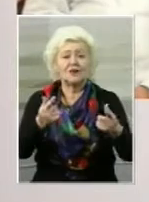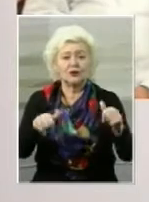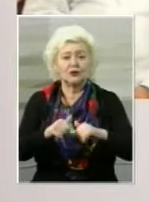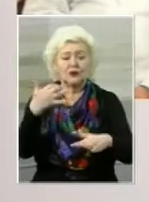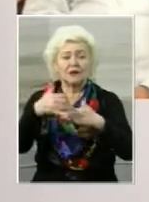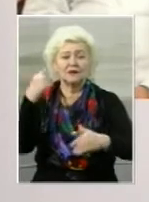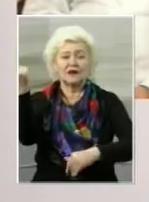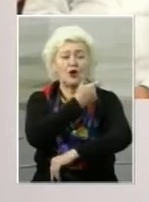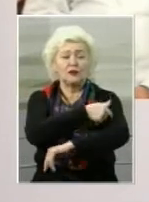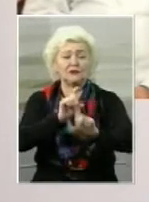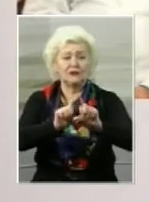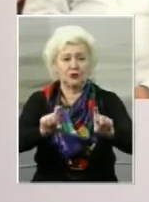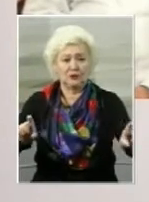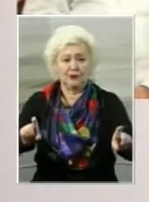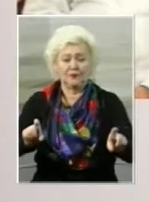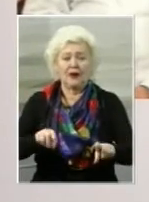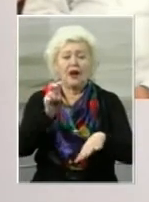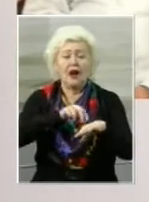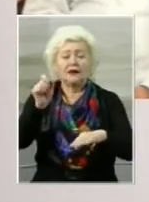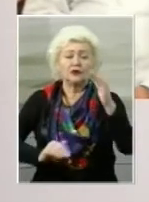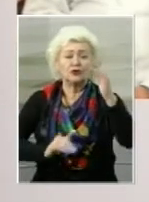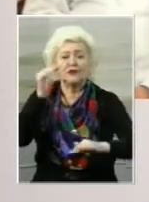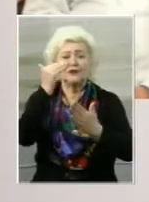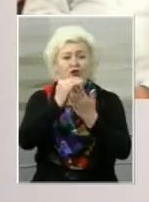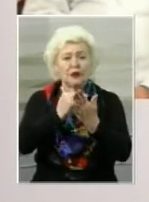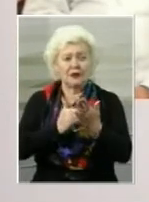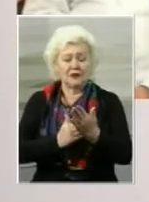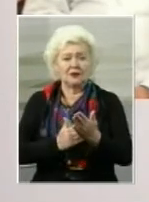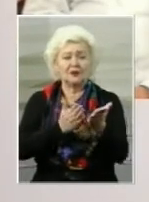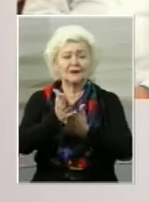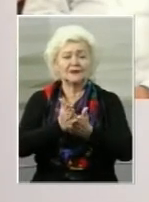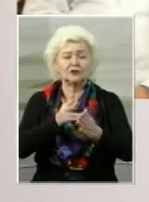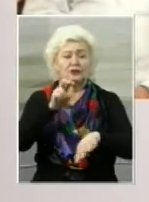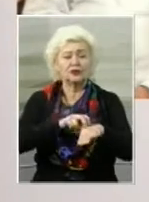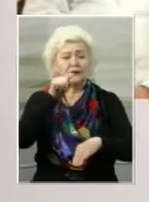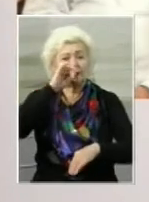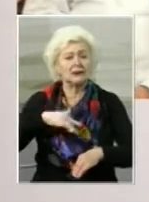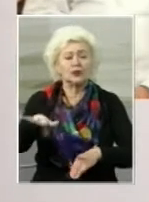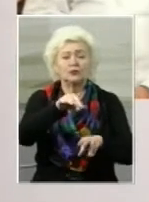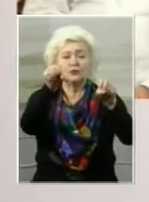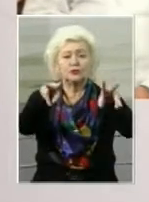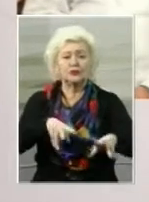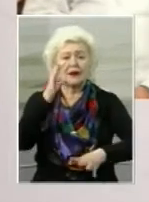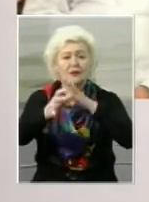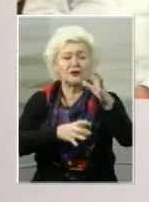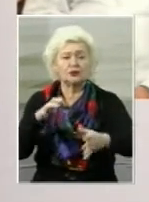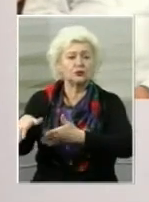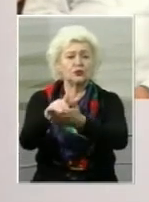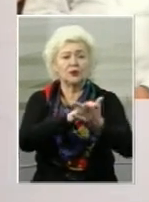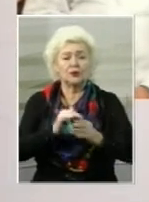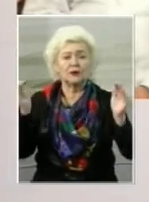Херсонської обласної клінічної лікарні. Лікар вищої категорії, заслужений лікар України, член Міжнародної